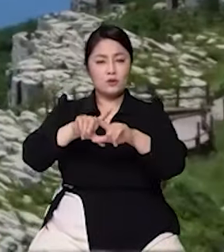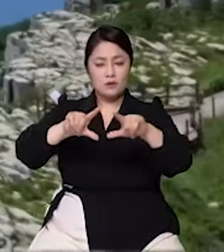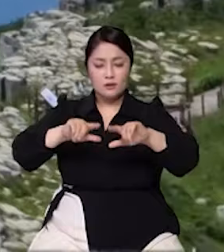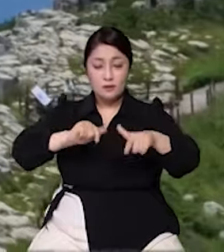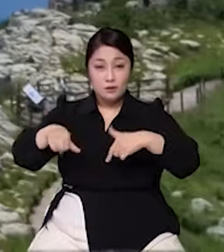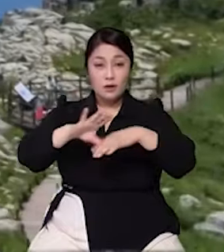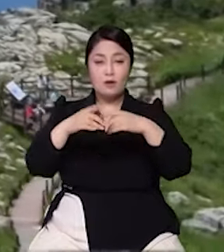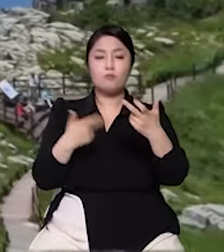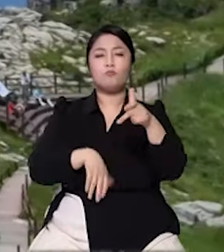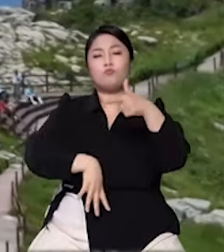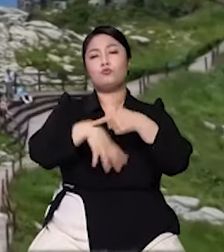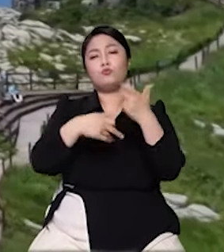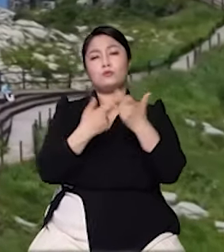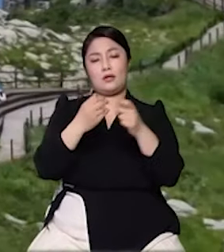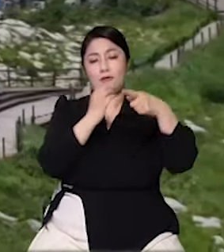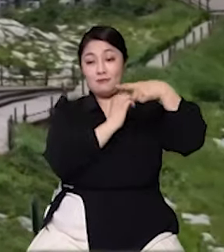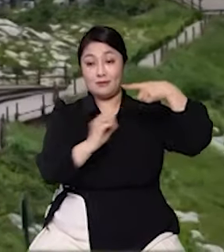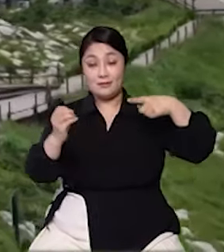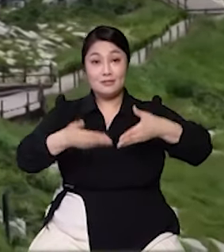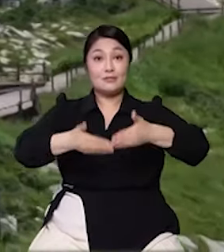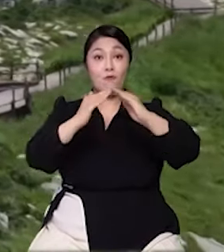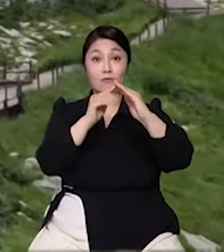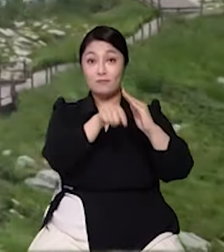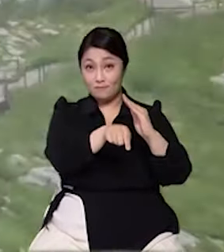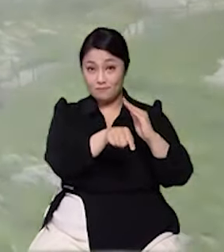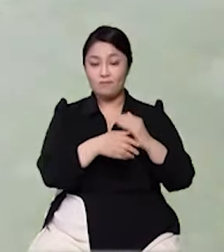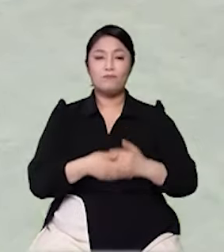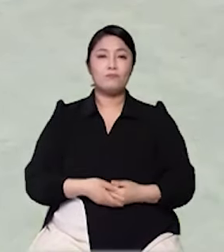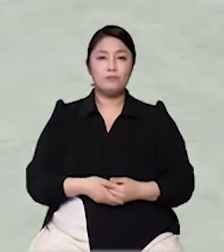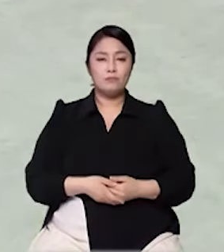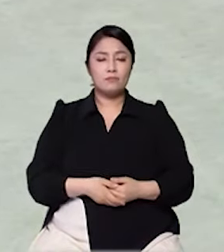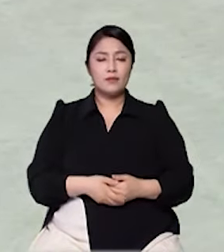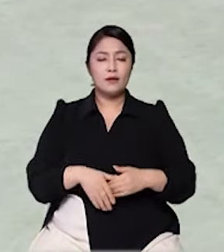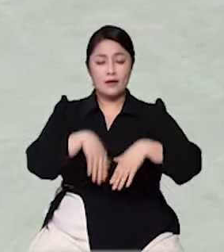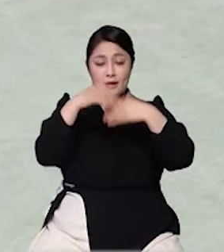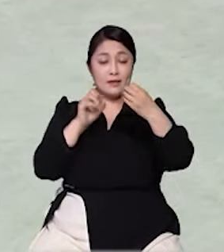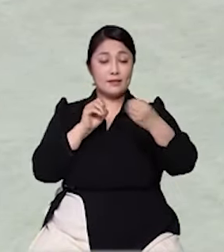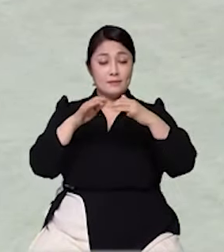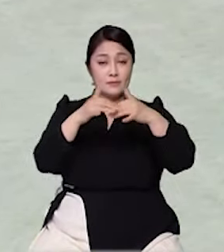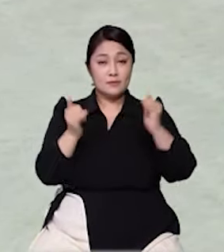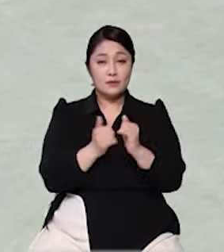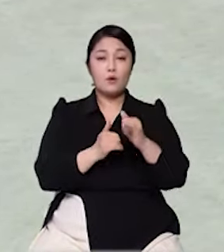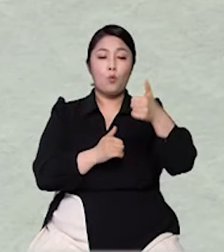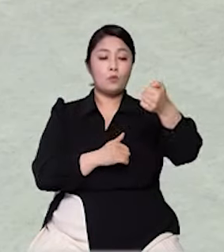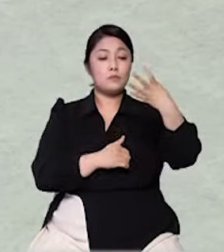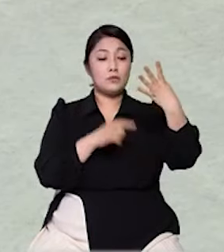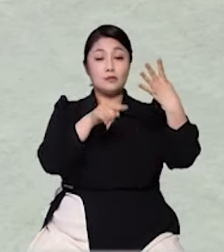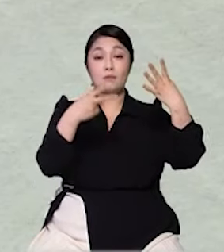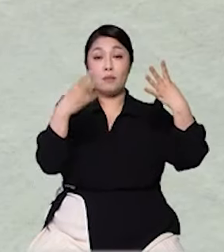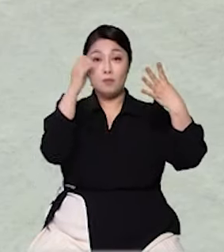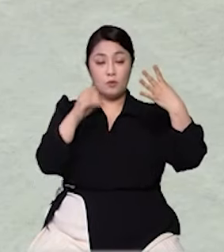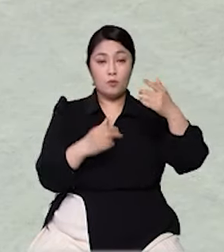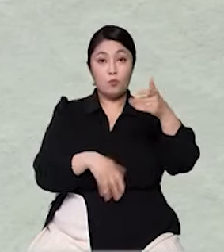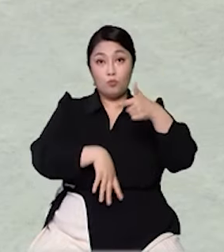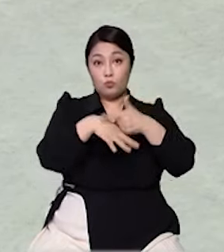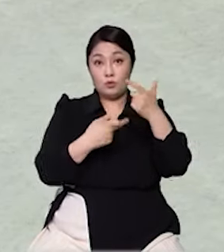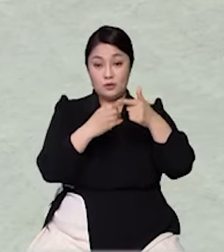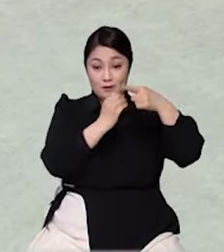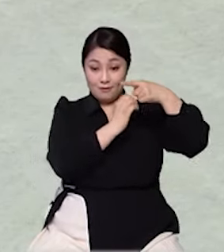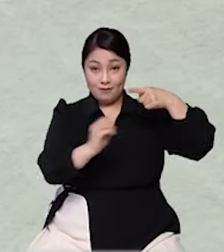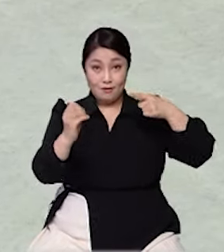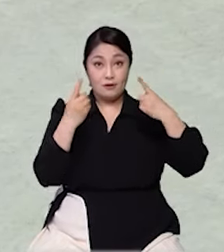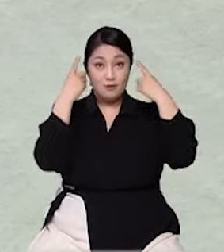쟁점이 된 무등산 케이블카 설치 전체 응답자의 54.2% 는 부동산 케이블카